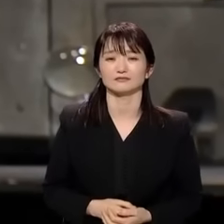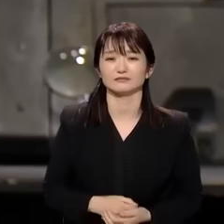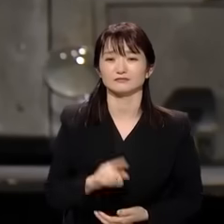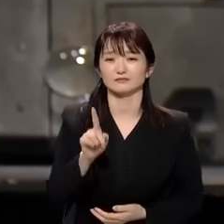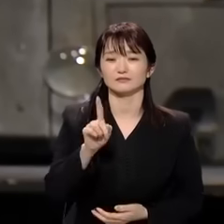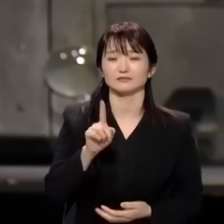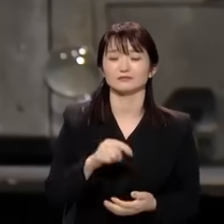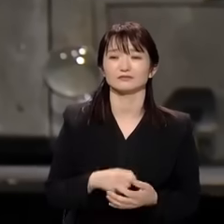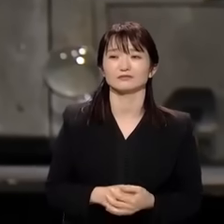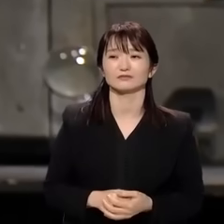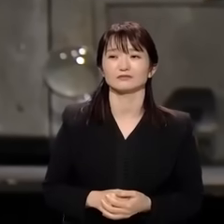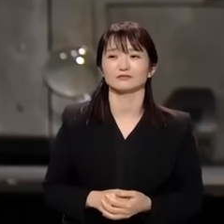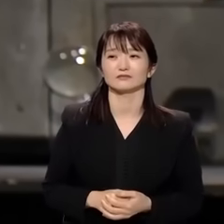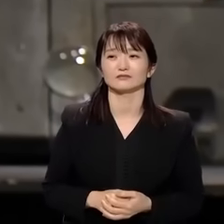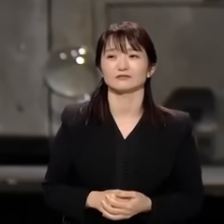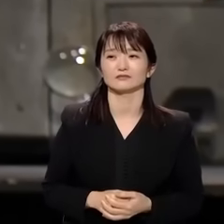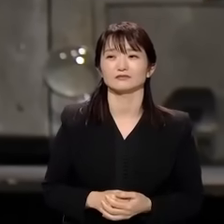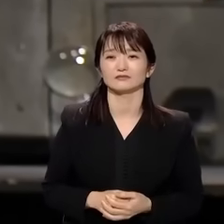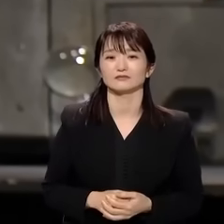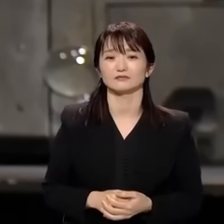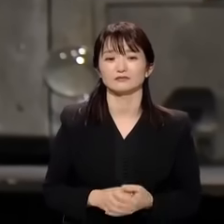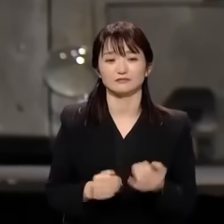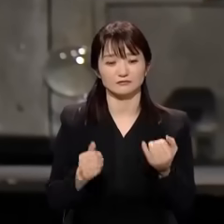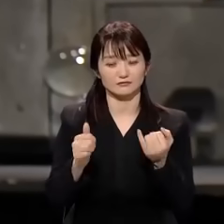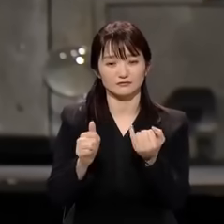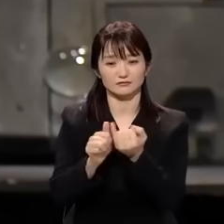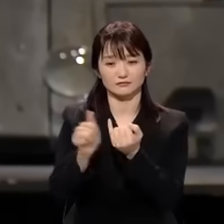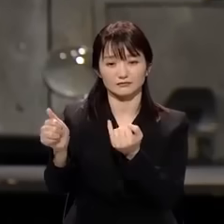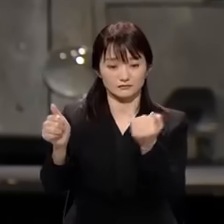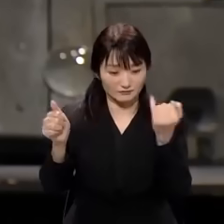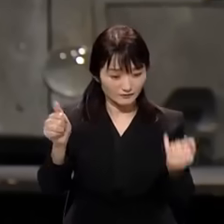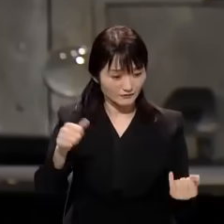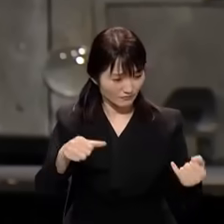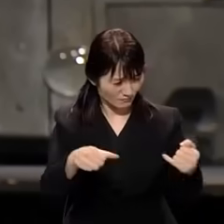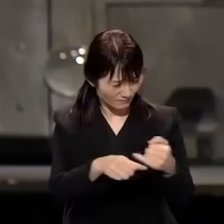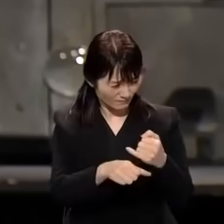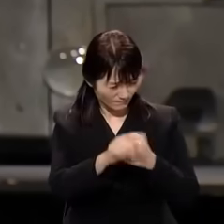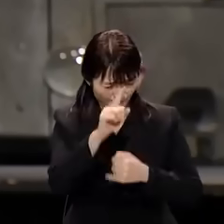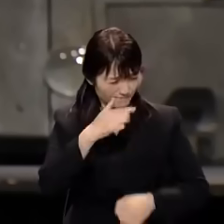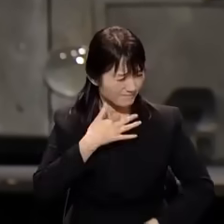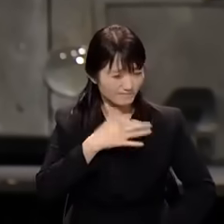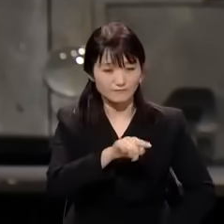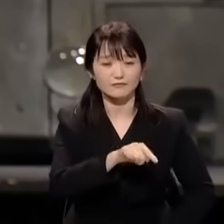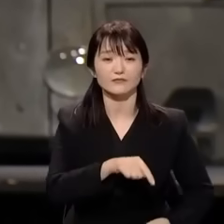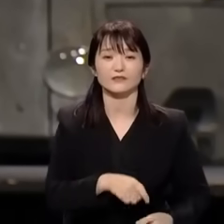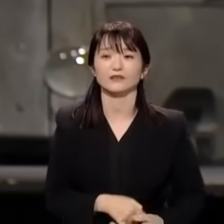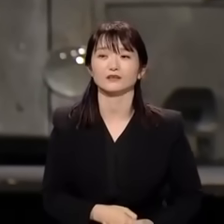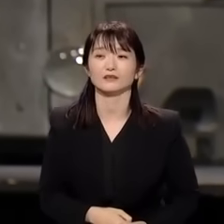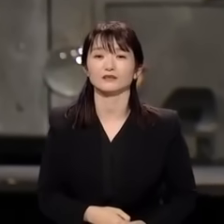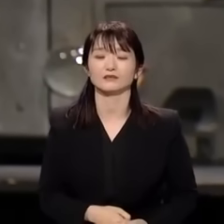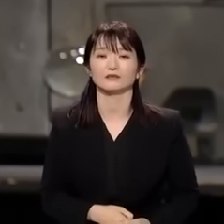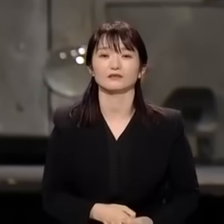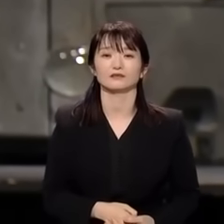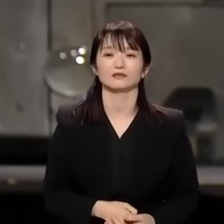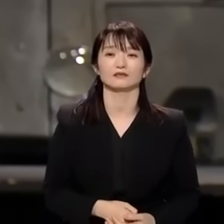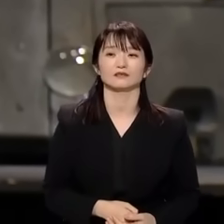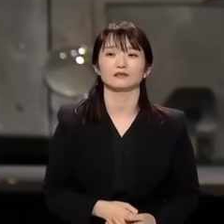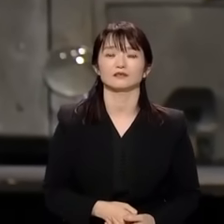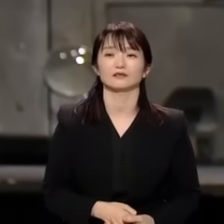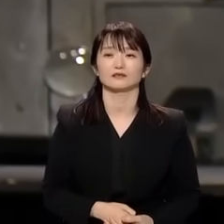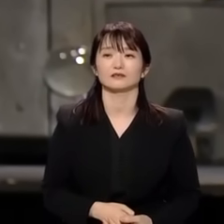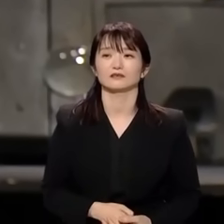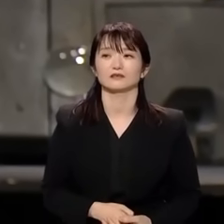거예요 아까 이제 그런 얘기 했잖아요 아니 연애 한 번도 못 해 봤다면서라는 얘기가 그냥 온게 아니라 정말로이 제보자분의 여동